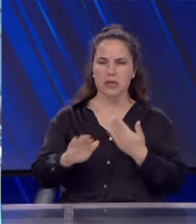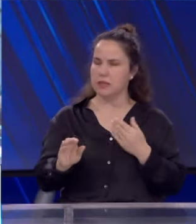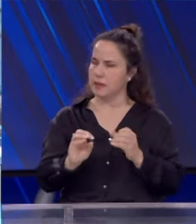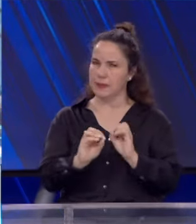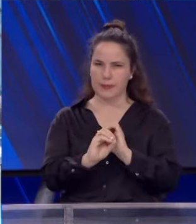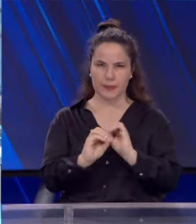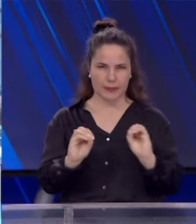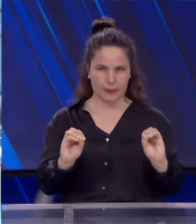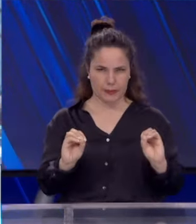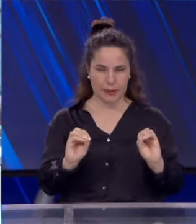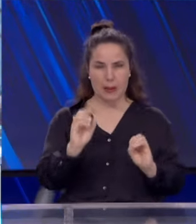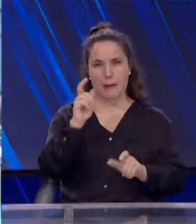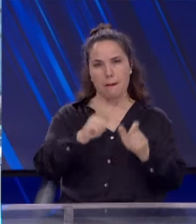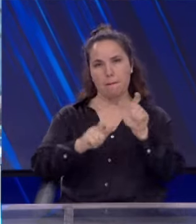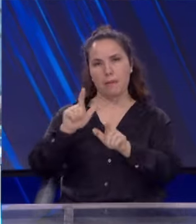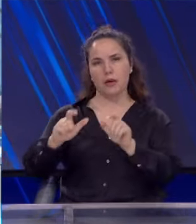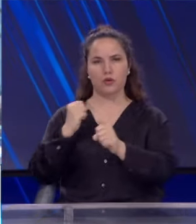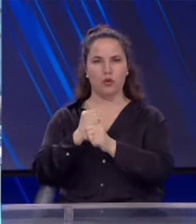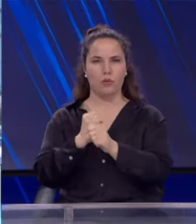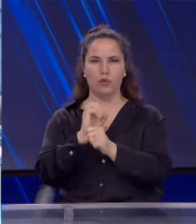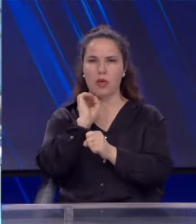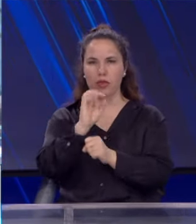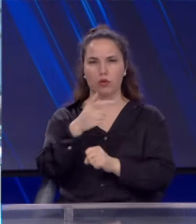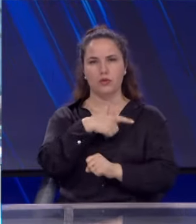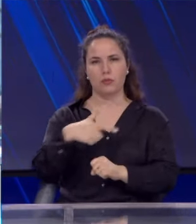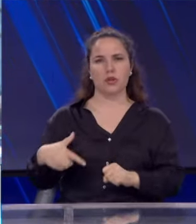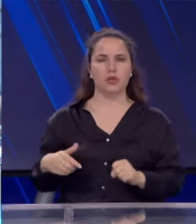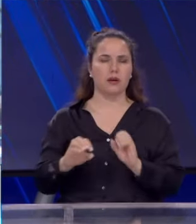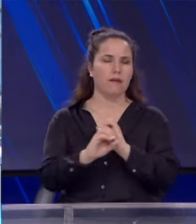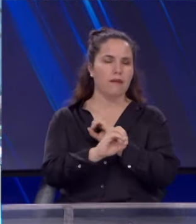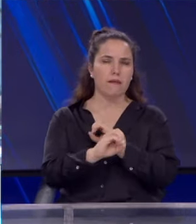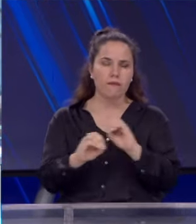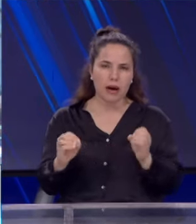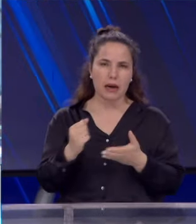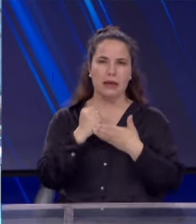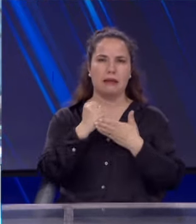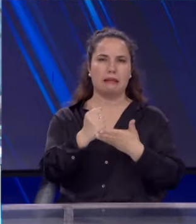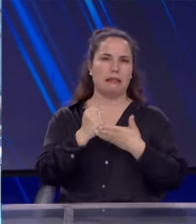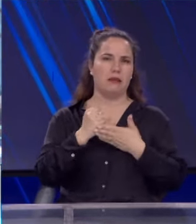investime për sistemimin e të gjithë hapësirës në mënyrë që mallrat të mos shiten më në trotuar.